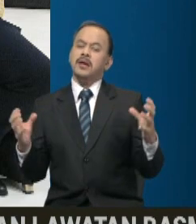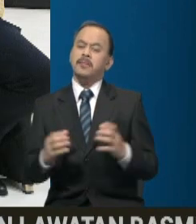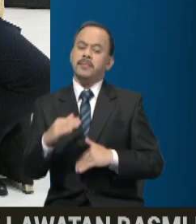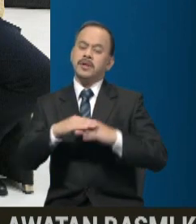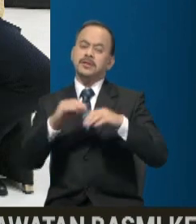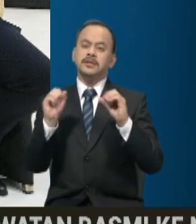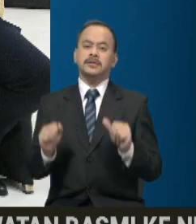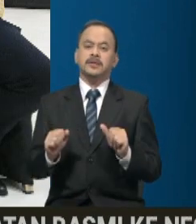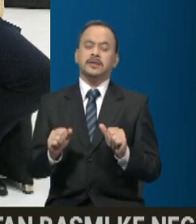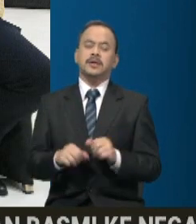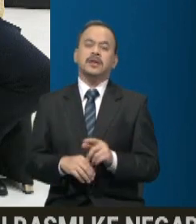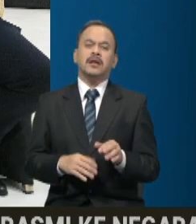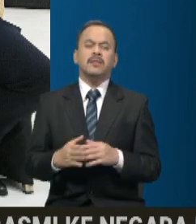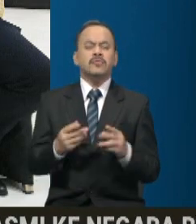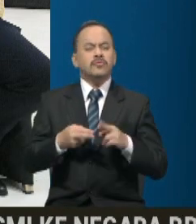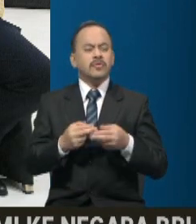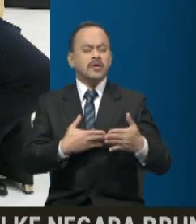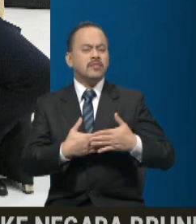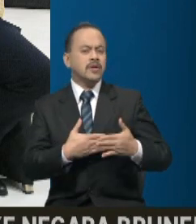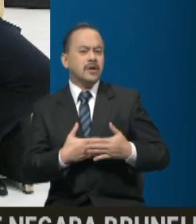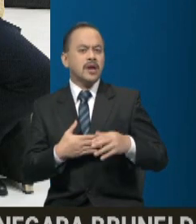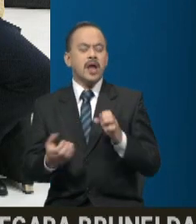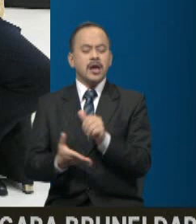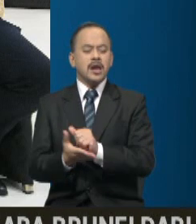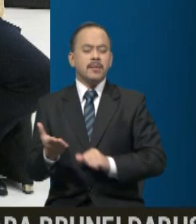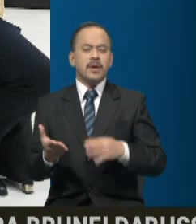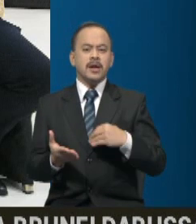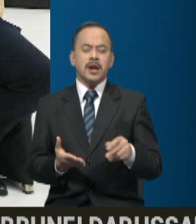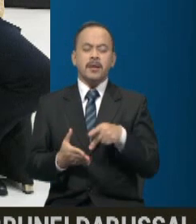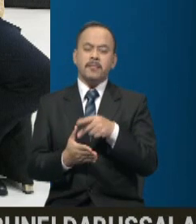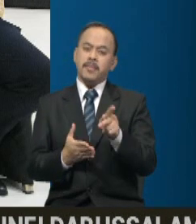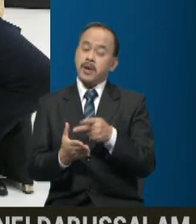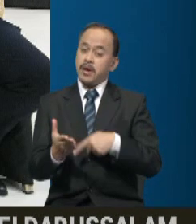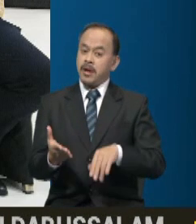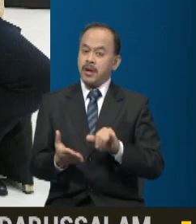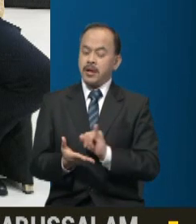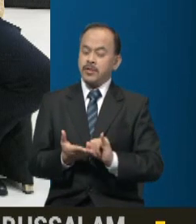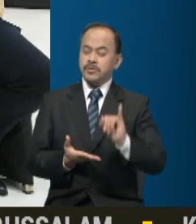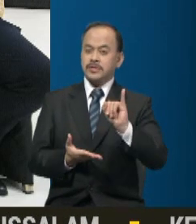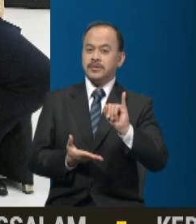pembangunan eksekutif turut mempamerkan ikatan erat antara akademik dan pihak industri.